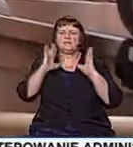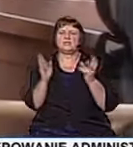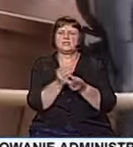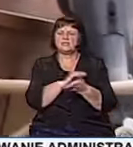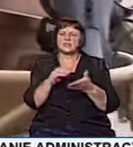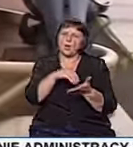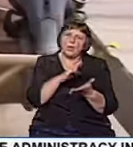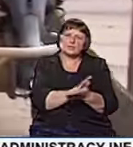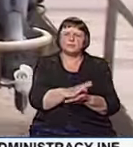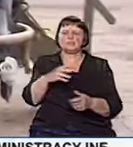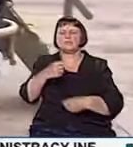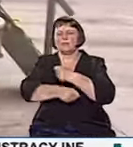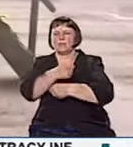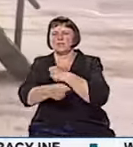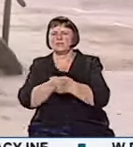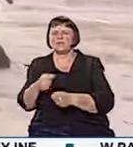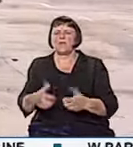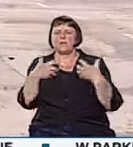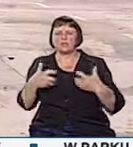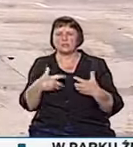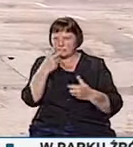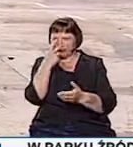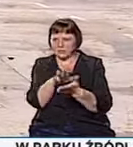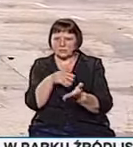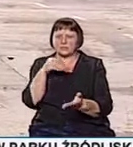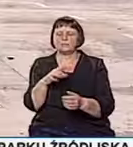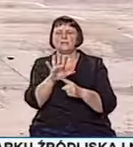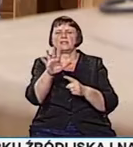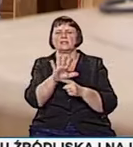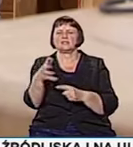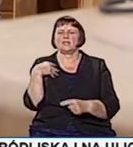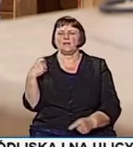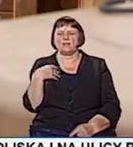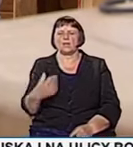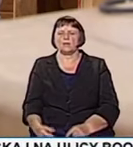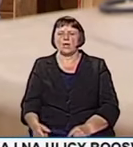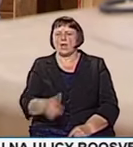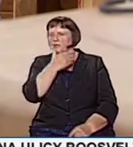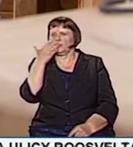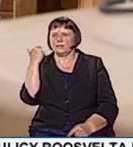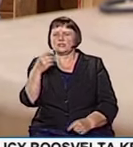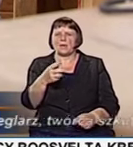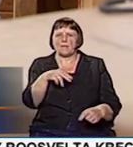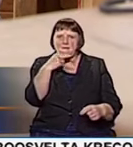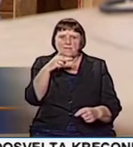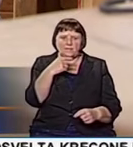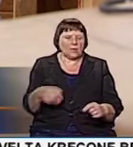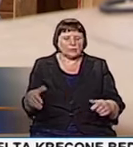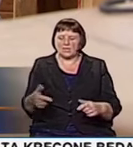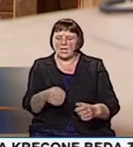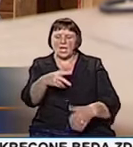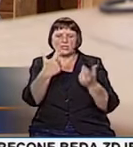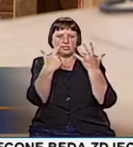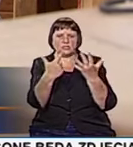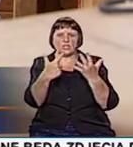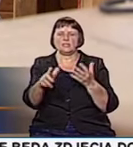spisał i zabrał się do pracy. Starał się zachować wszystkie wzorce z XV wieku. Ona w ogóle nie cieknie. Przez 7 miesięcy